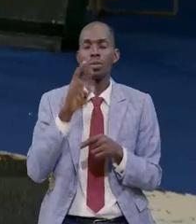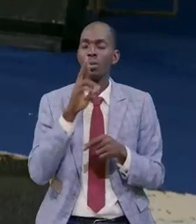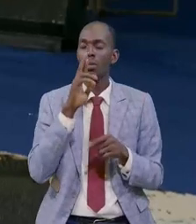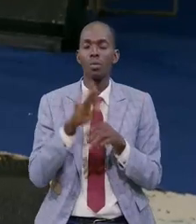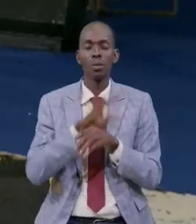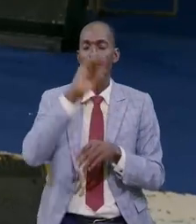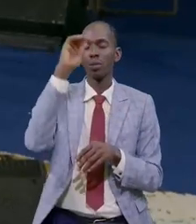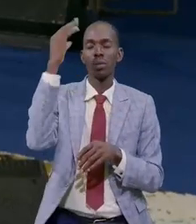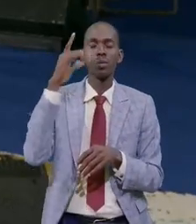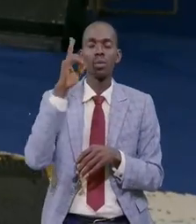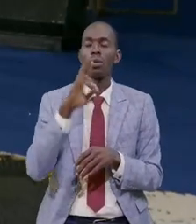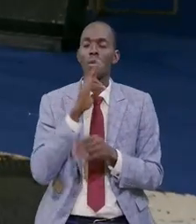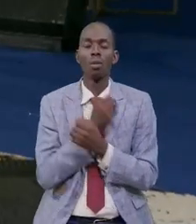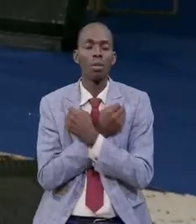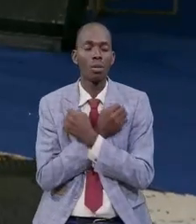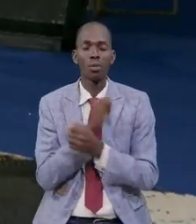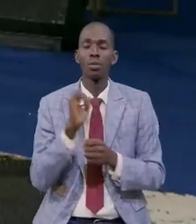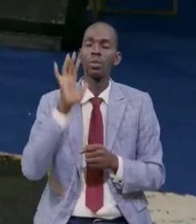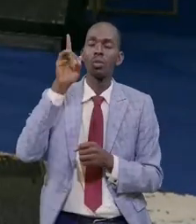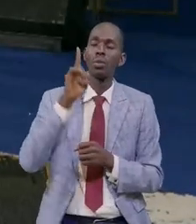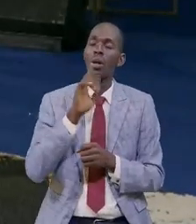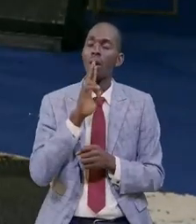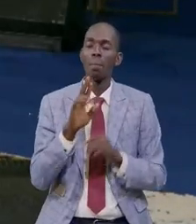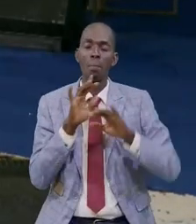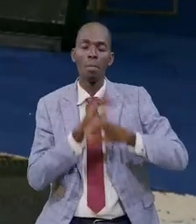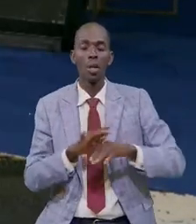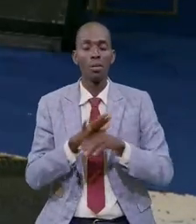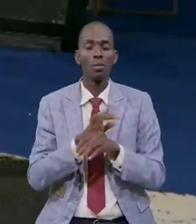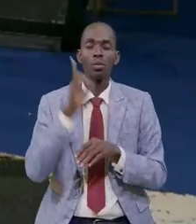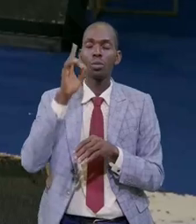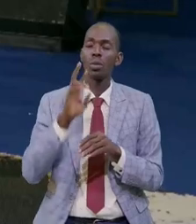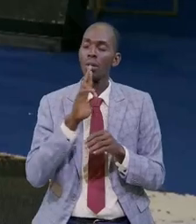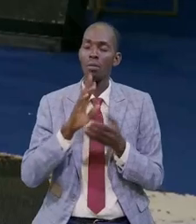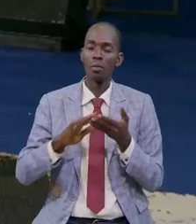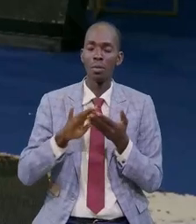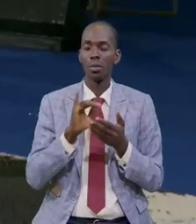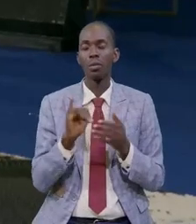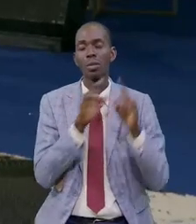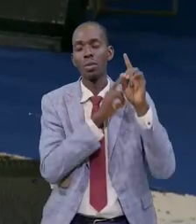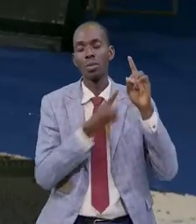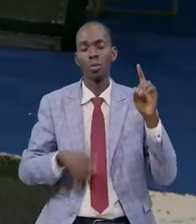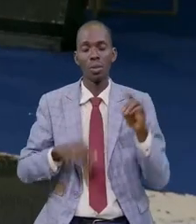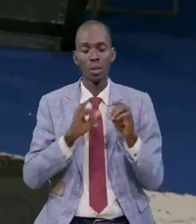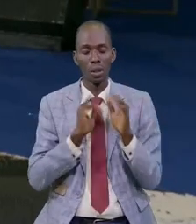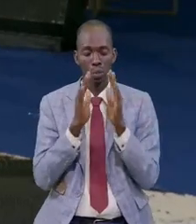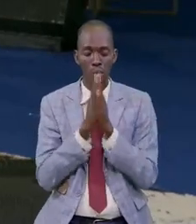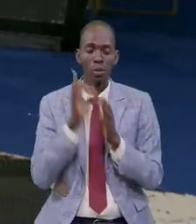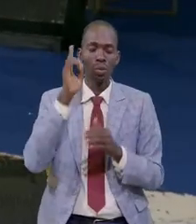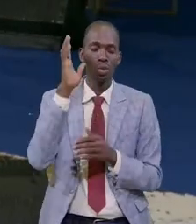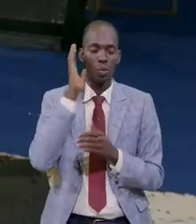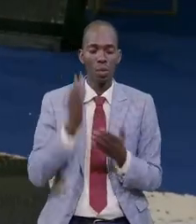gracieux tu es aimable tu es miséricordieux tu pardonnes seigneur je prie que tu